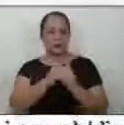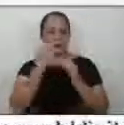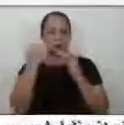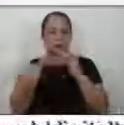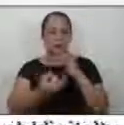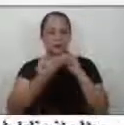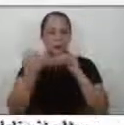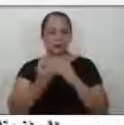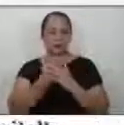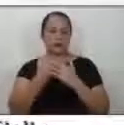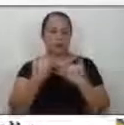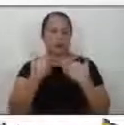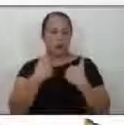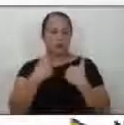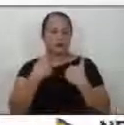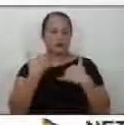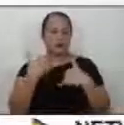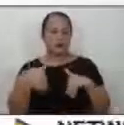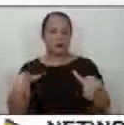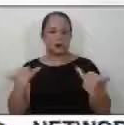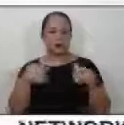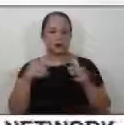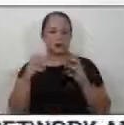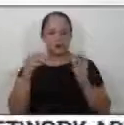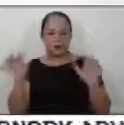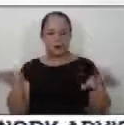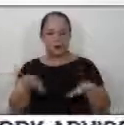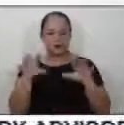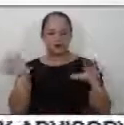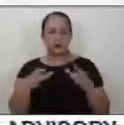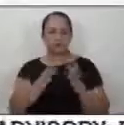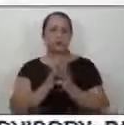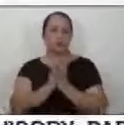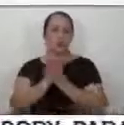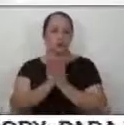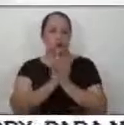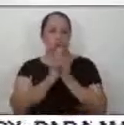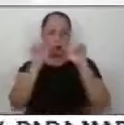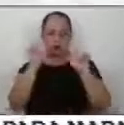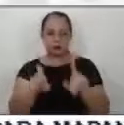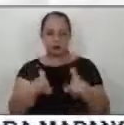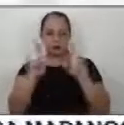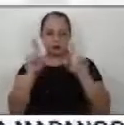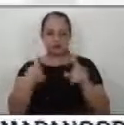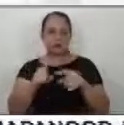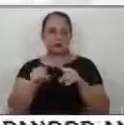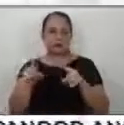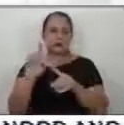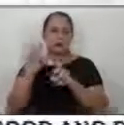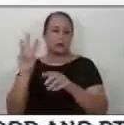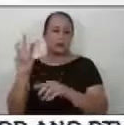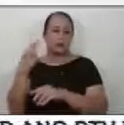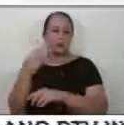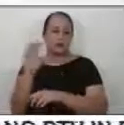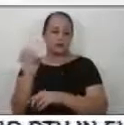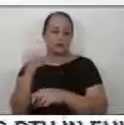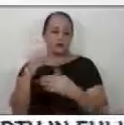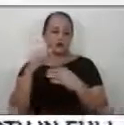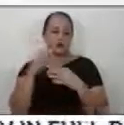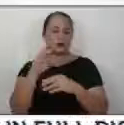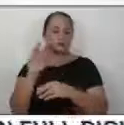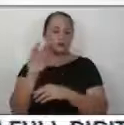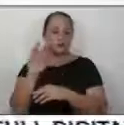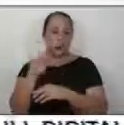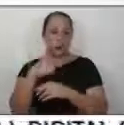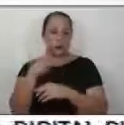ang NCR pagdating sa case classification, kung saan nasa 28% ang 2-week growth rate o ang bilis ng pagtaas ng kaso, habang nasa